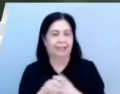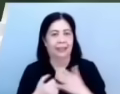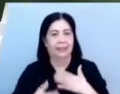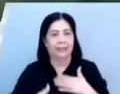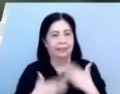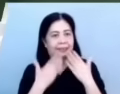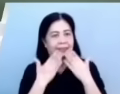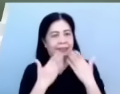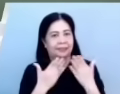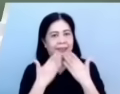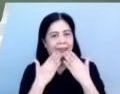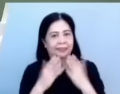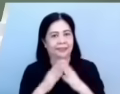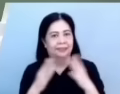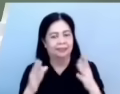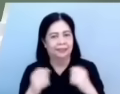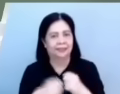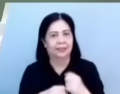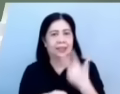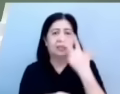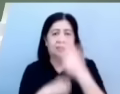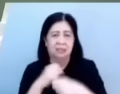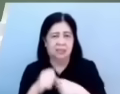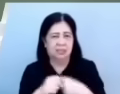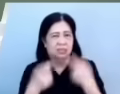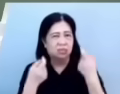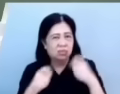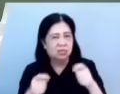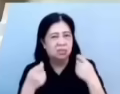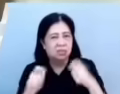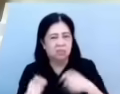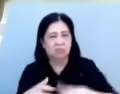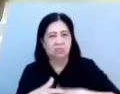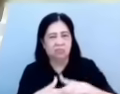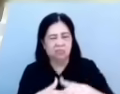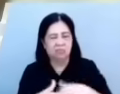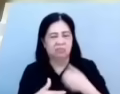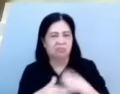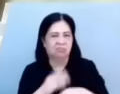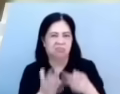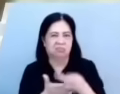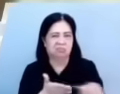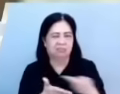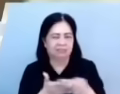nagpapasalamat dahil 3 taon na nilang sinusubukang magkaanak. Isang ano po,